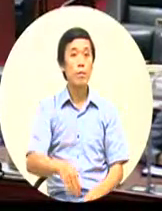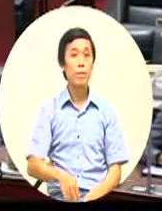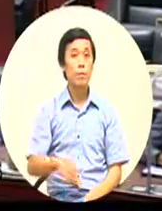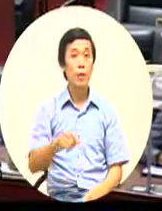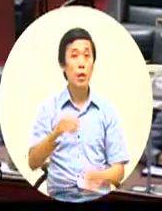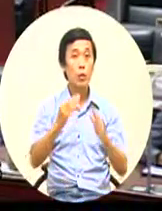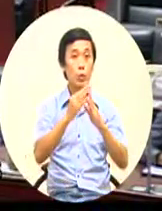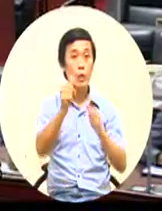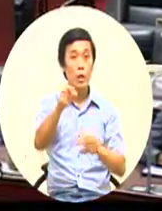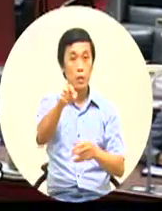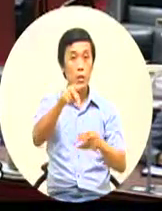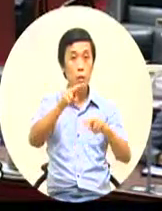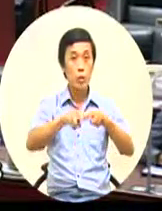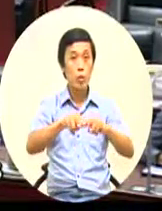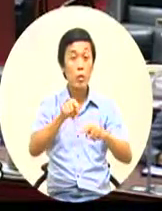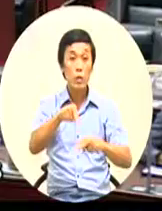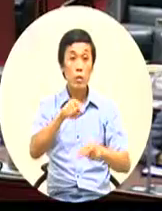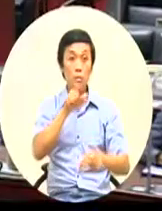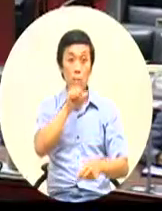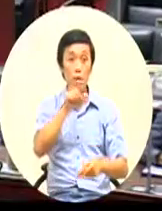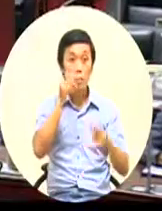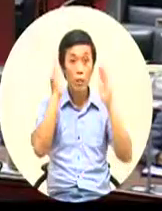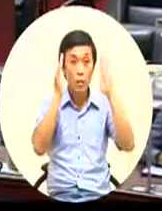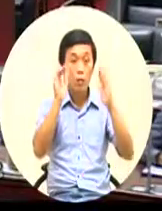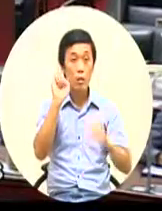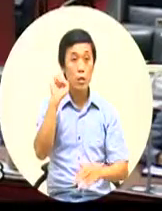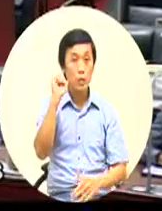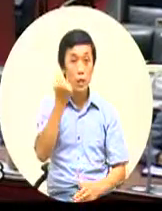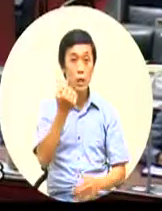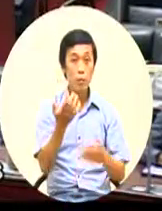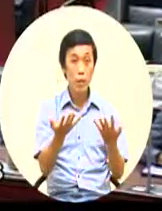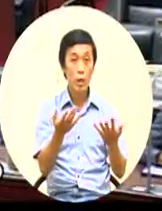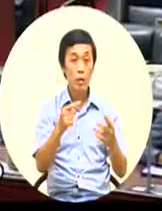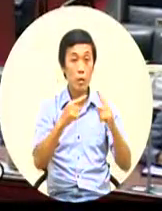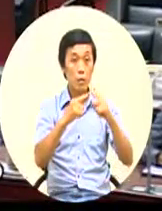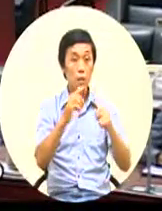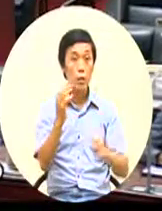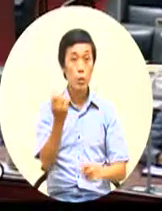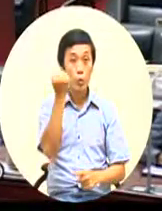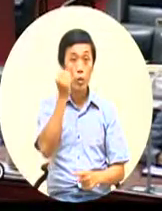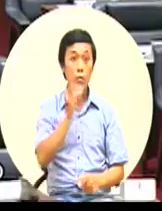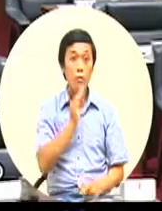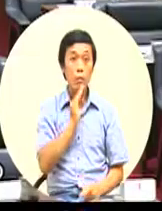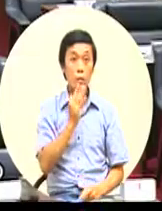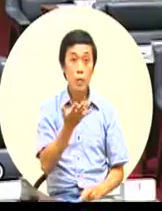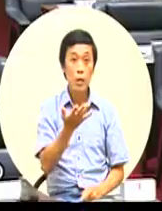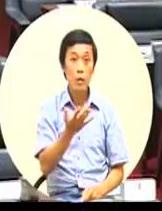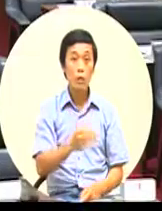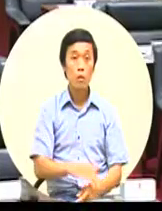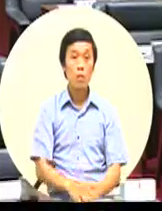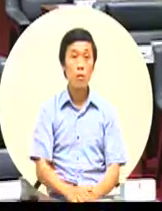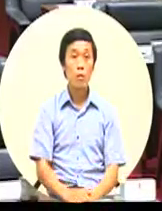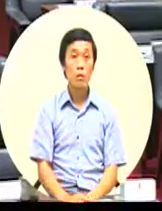哪来有正义呀、啊，市长？这哪来有人权呢？市长